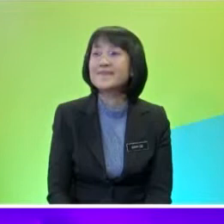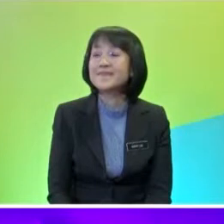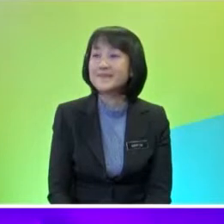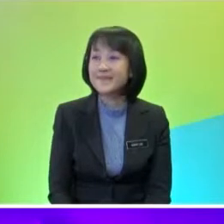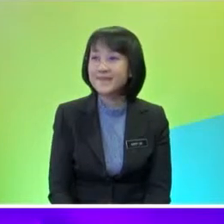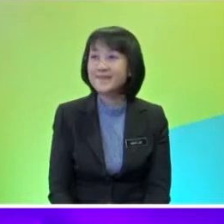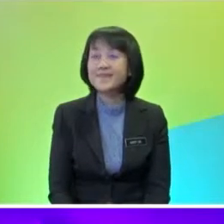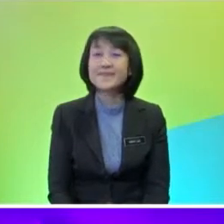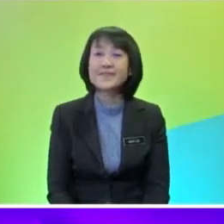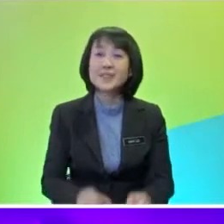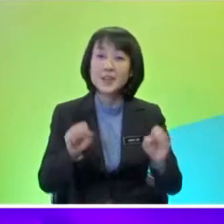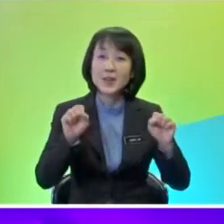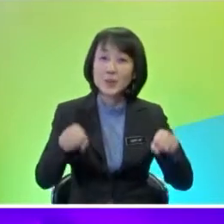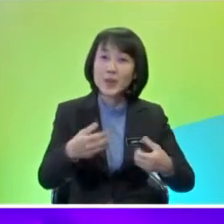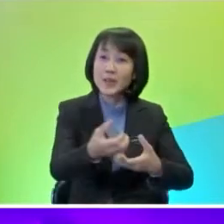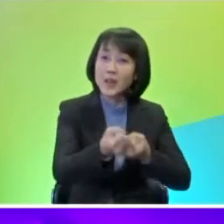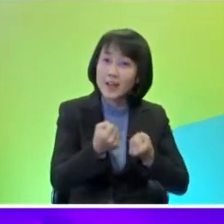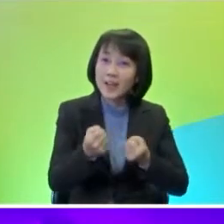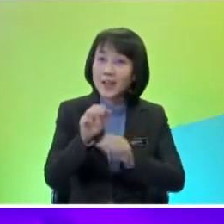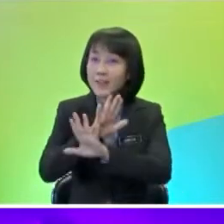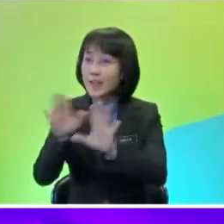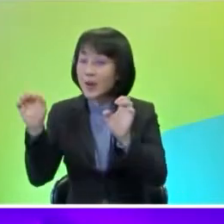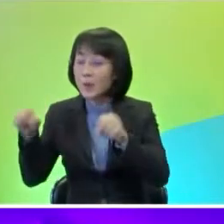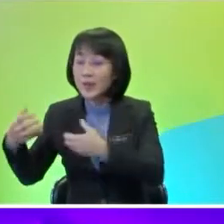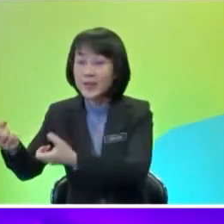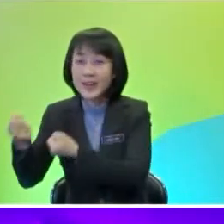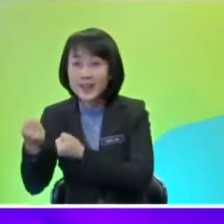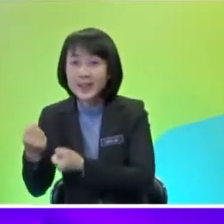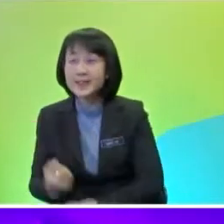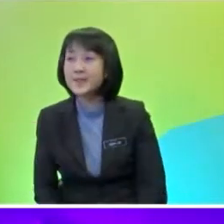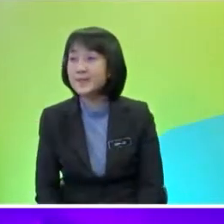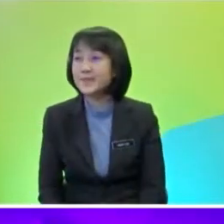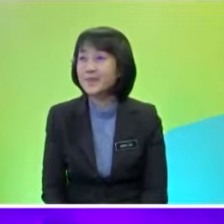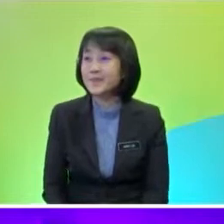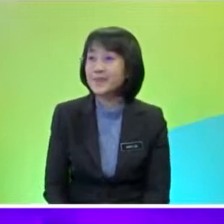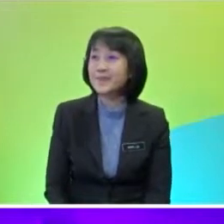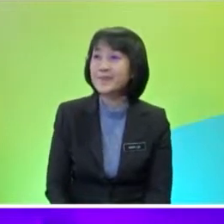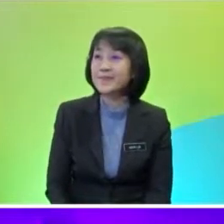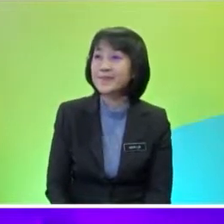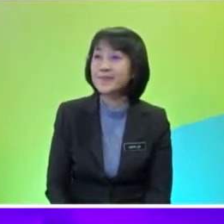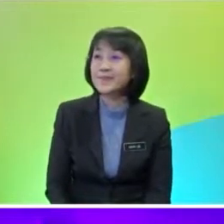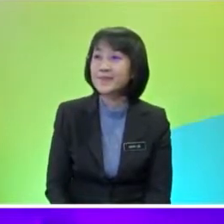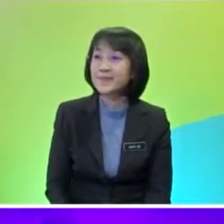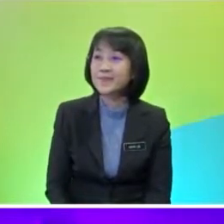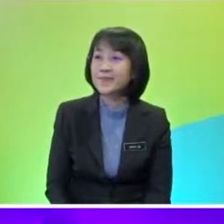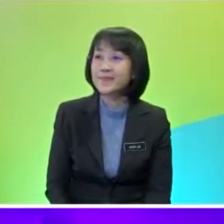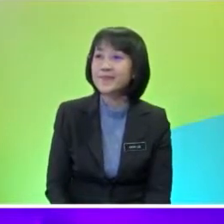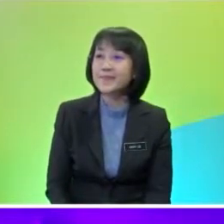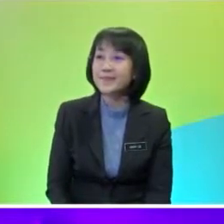tidak menarik pemadam tidak menarik pembaris plastik tidak menarik guli juga tidak menarik